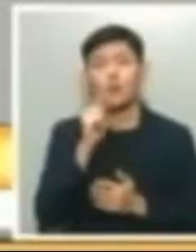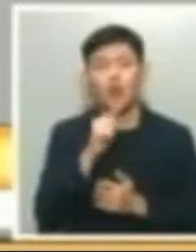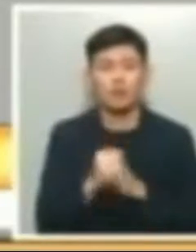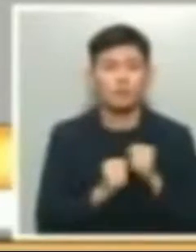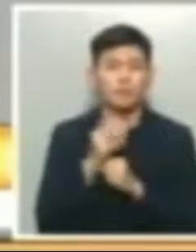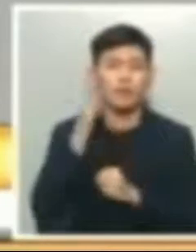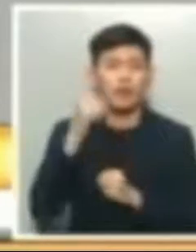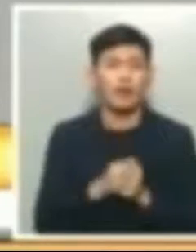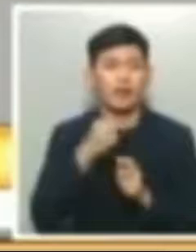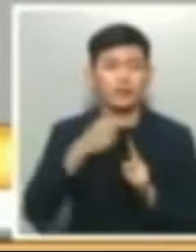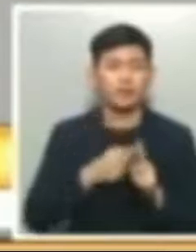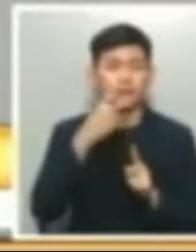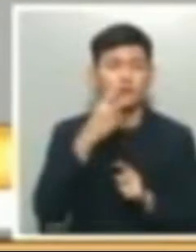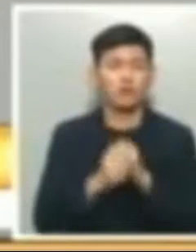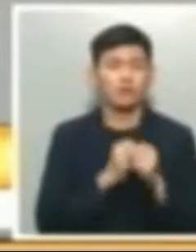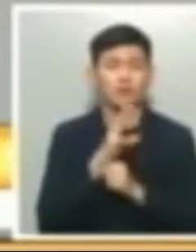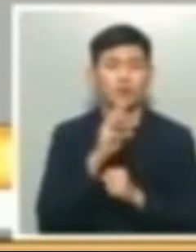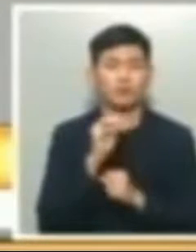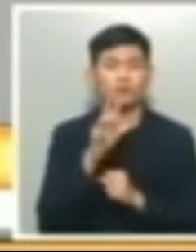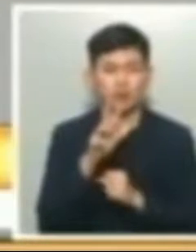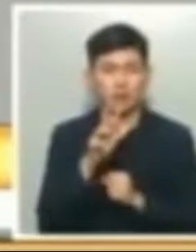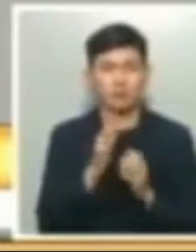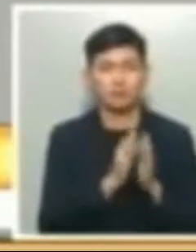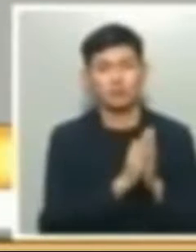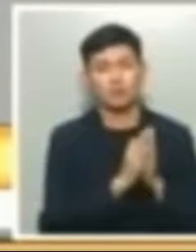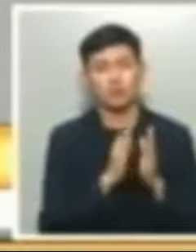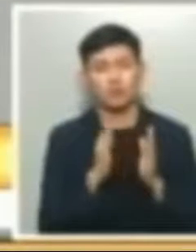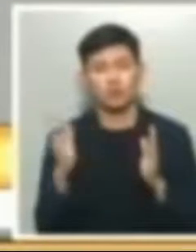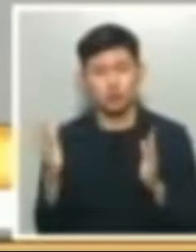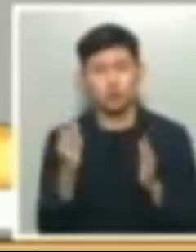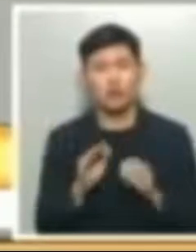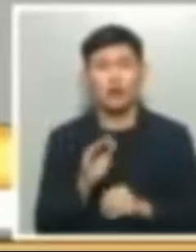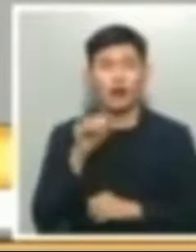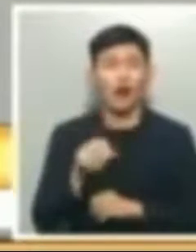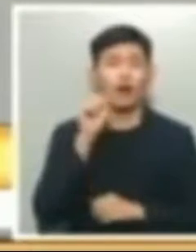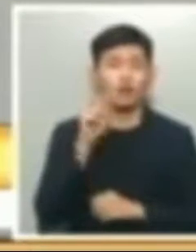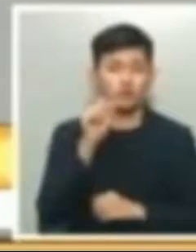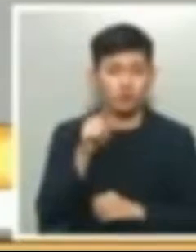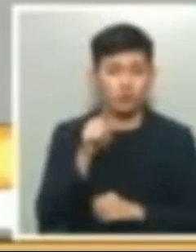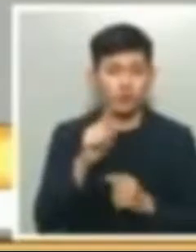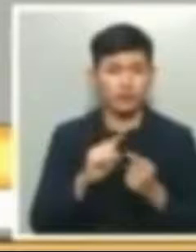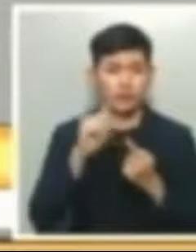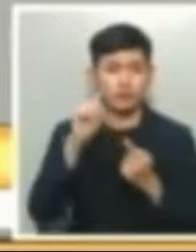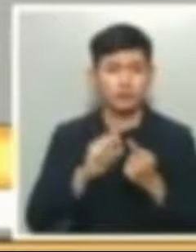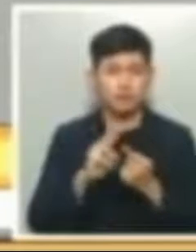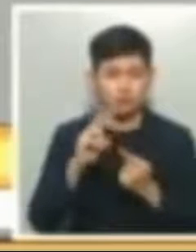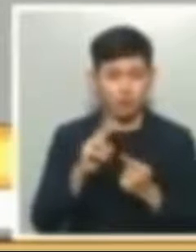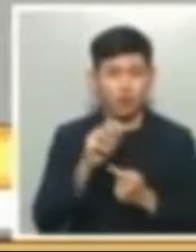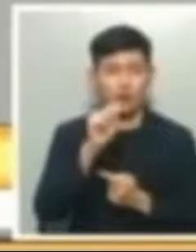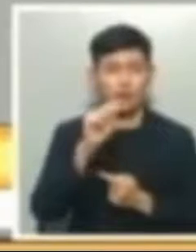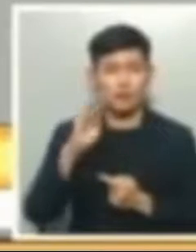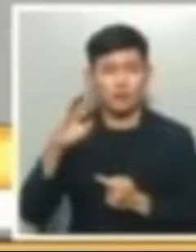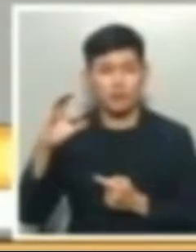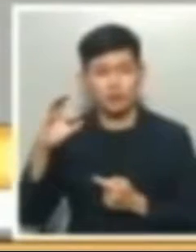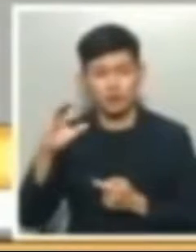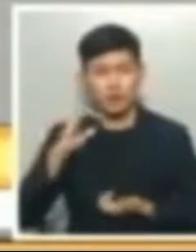งแต่เดือนกุมภาพันธ์ปี2563ทางด่วนขั้นที่1และขั้นที่2ส่วน ABC จะหมดสัมปท